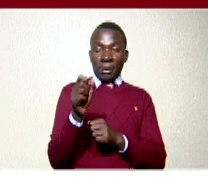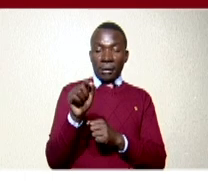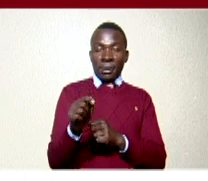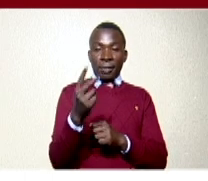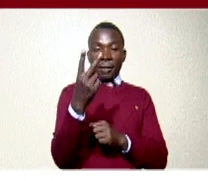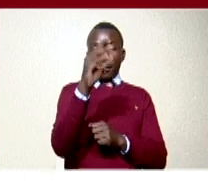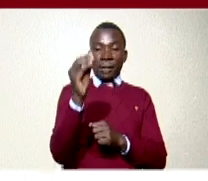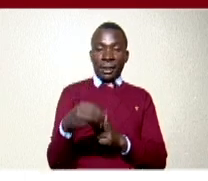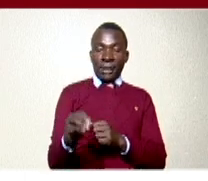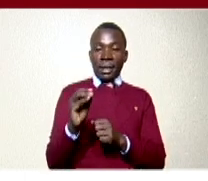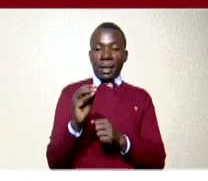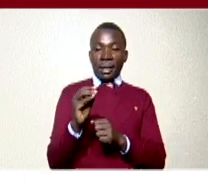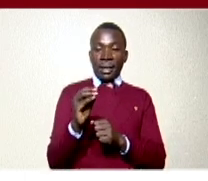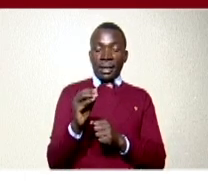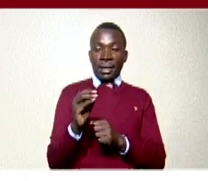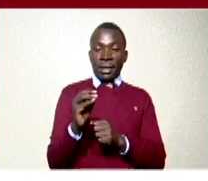15.2%.